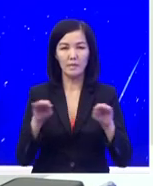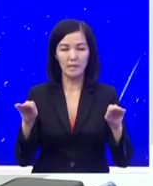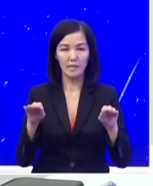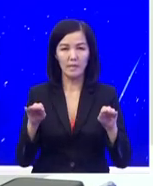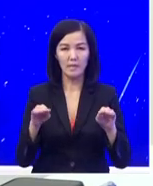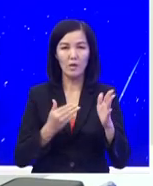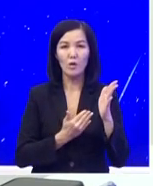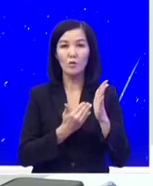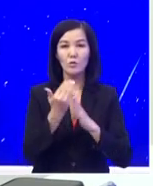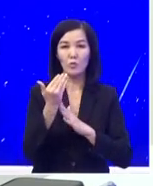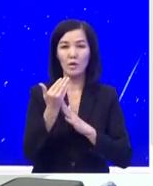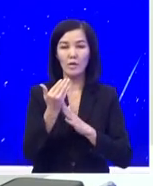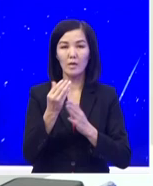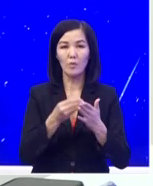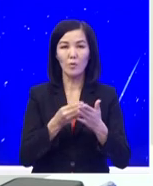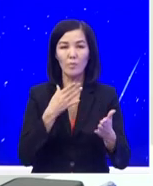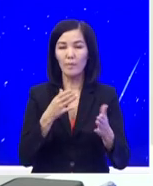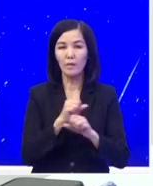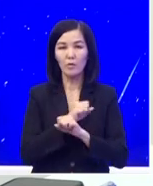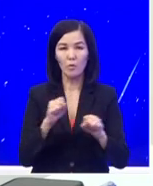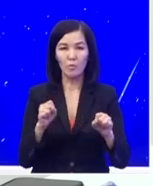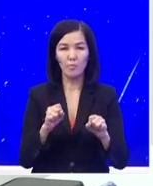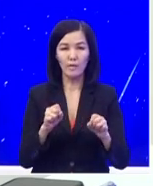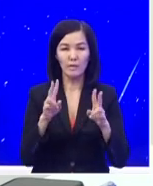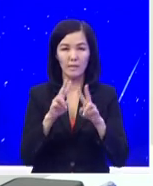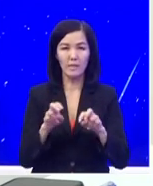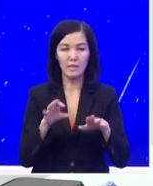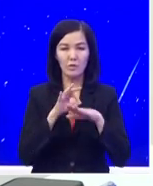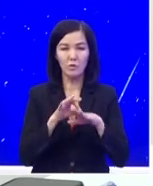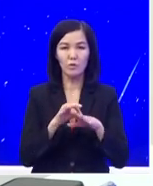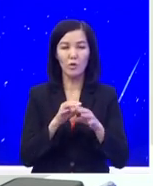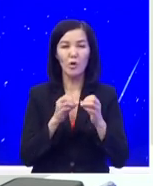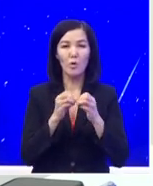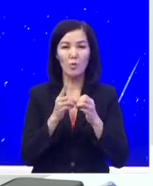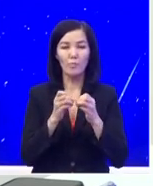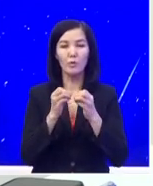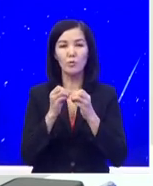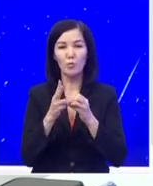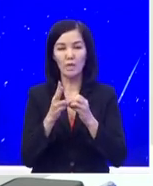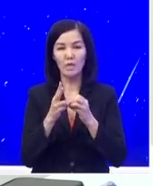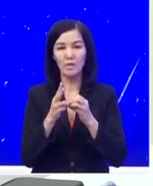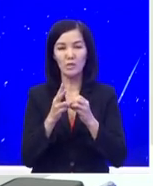дәрі-дәрмектердің жоғары бағада көтеру жайлы мониторинг жүргізілуде. Осы орайда 11-12